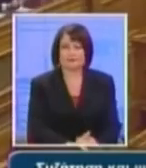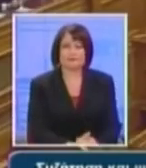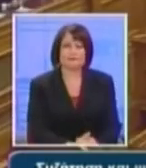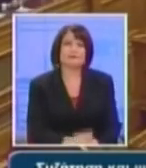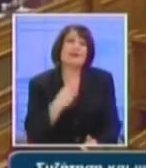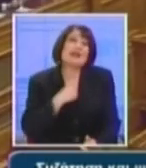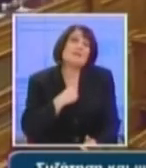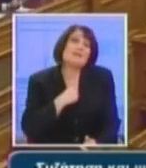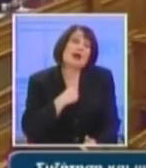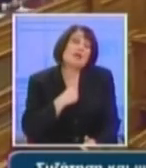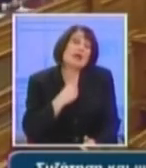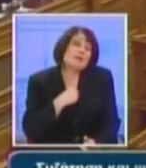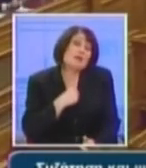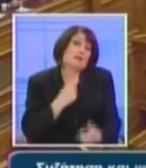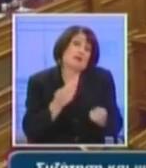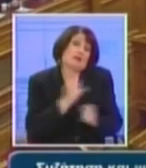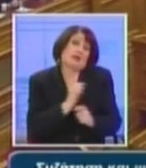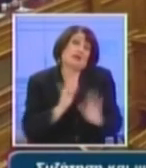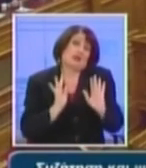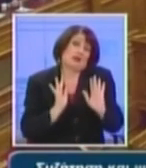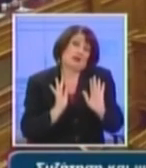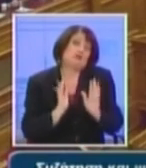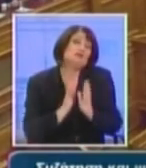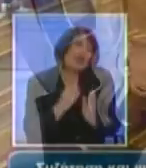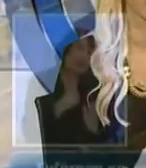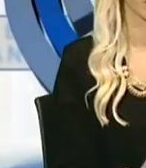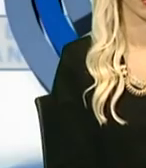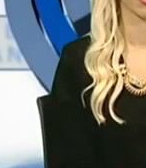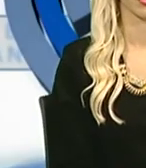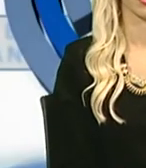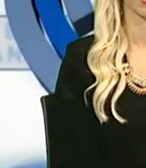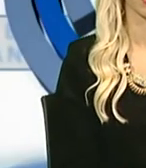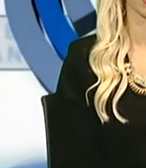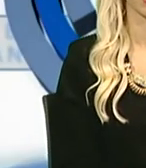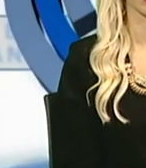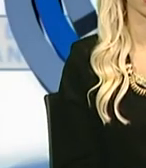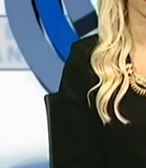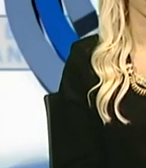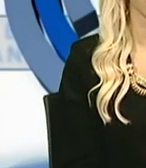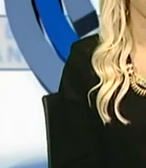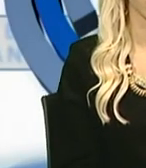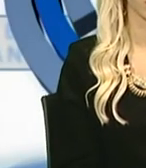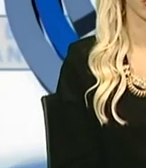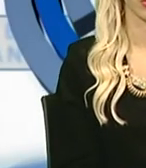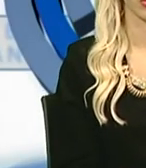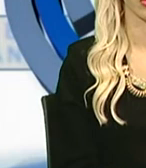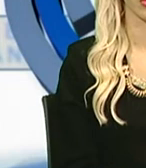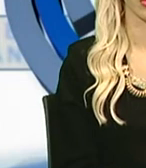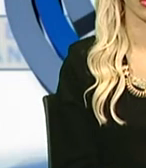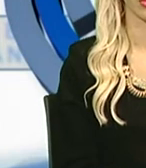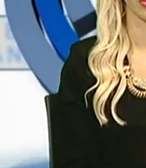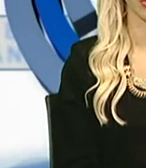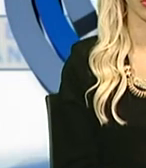και εγώ λυπάμαι, αλλά δεν έχει ξαναγίνει, κύριε Πρόεδρε. Δεν έχει ξαναγίνει αυτό. Ουδής λοιπόν παίρνει το λόγο μετά